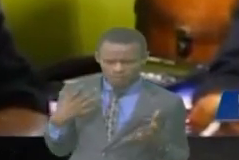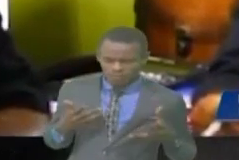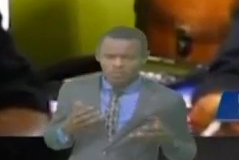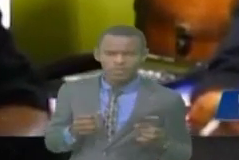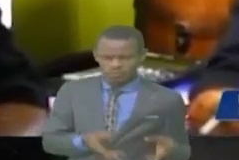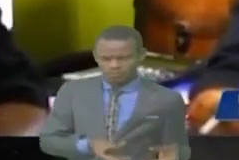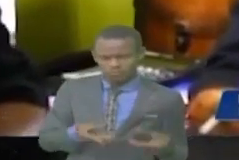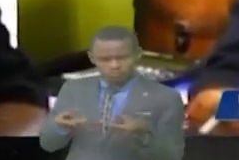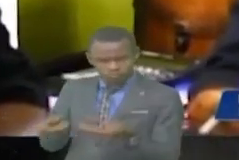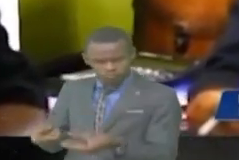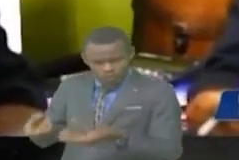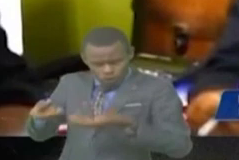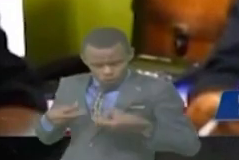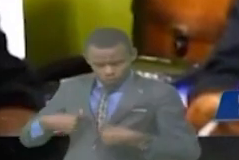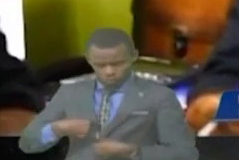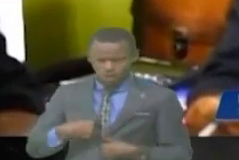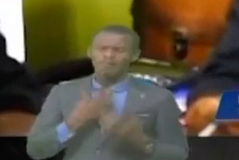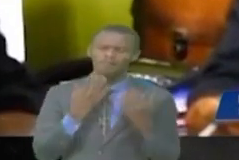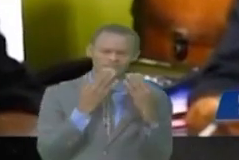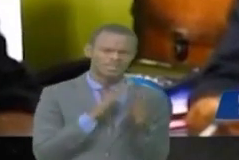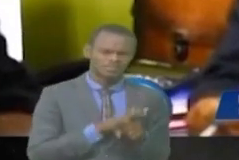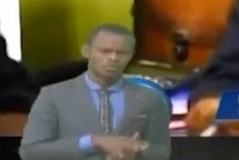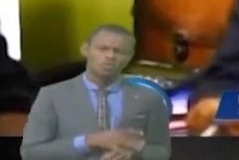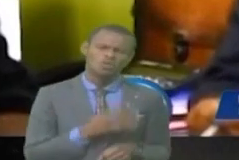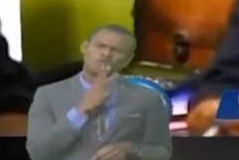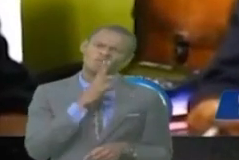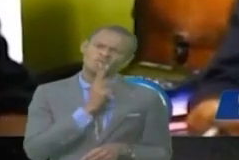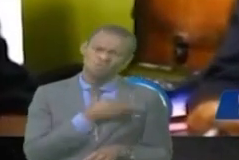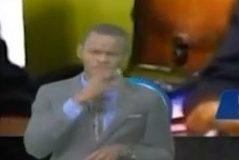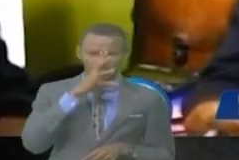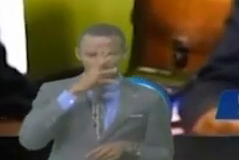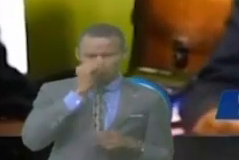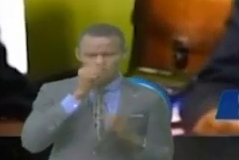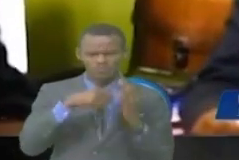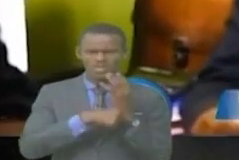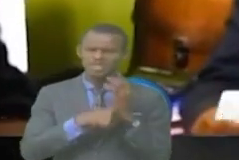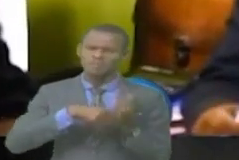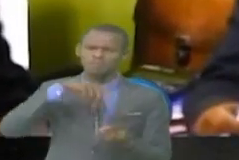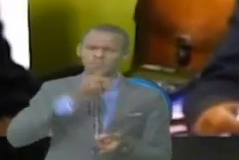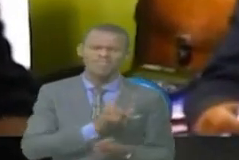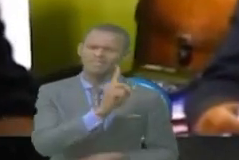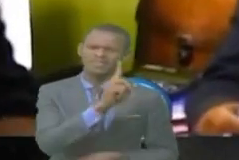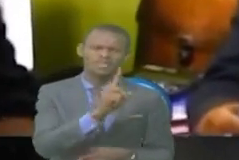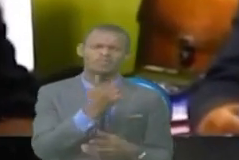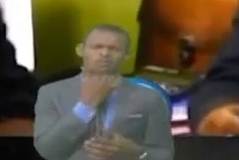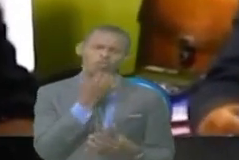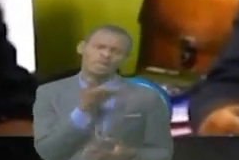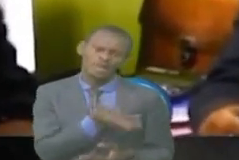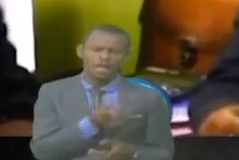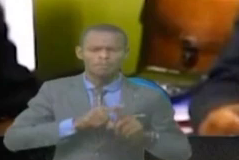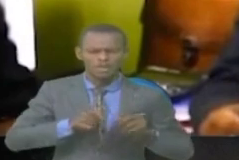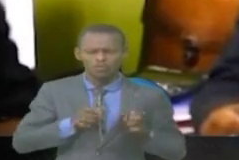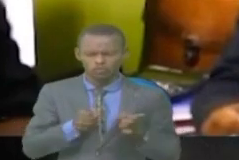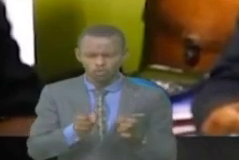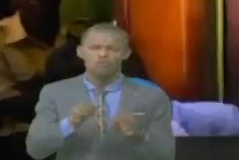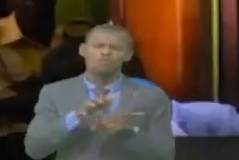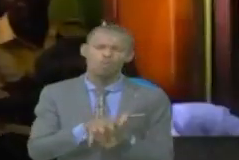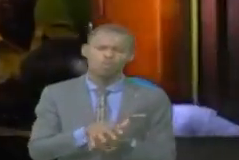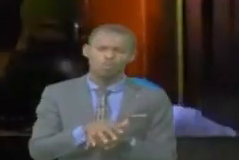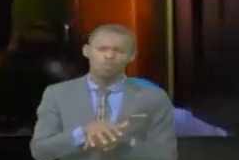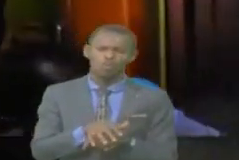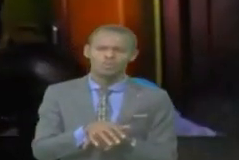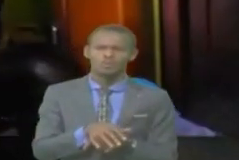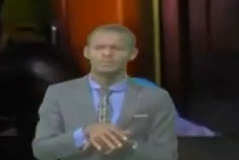quand bien même l'œuvre humaine n'a jamais été parfaite. Nul n'ignore que la direction provinciale du Maniema est caractérisée.